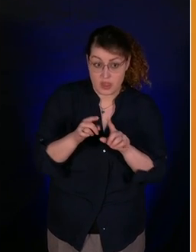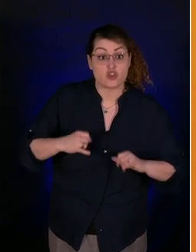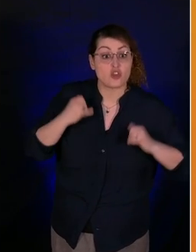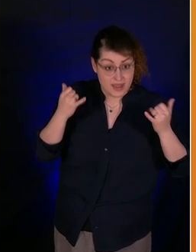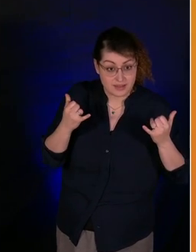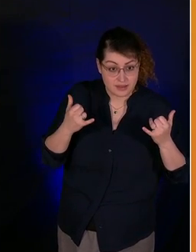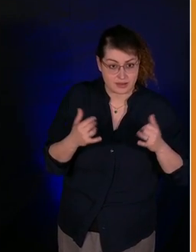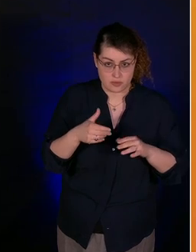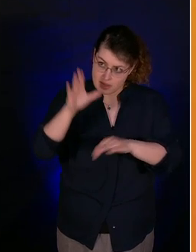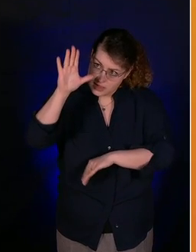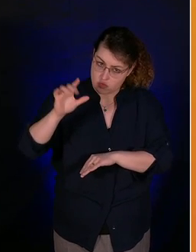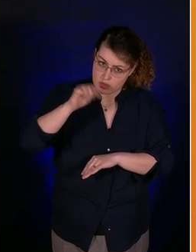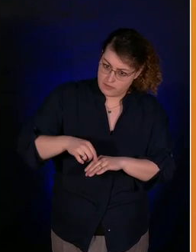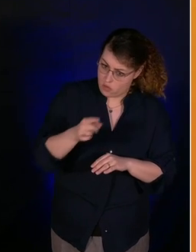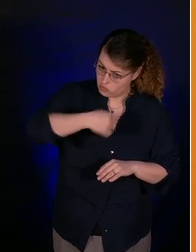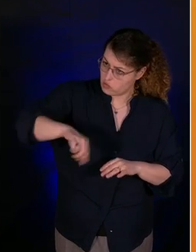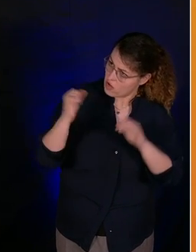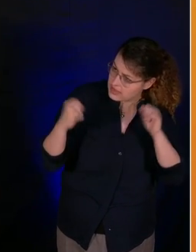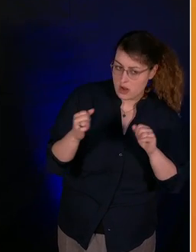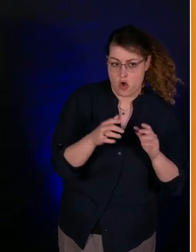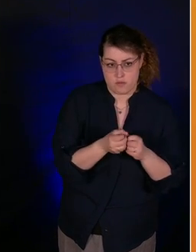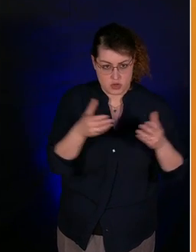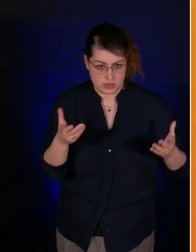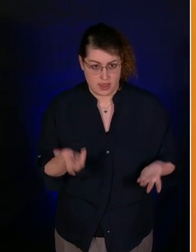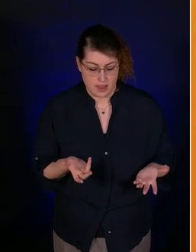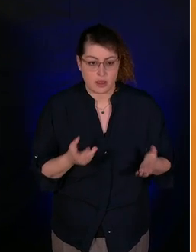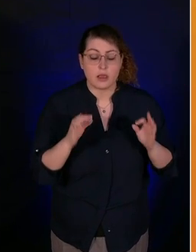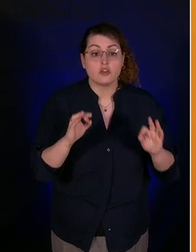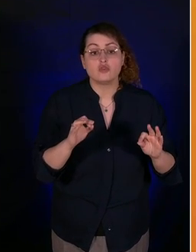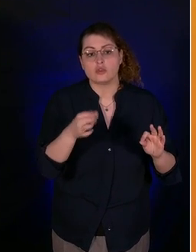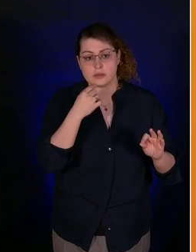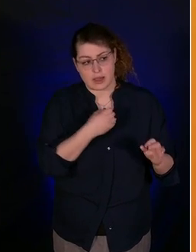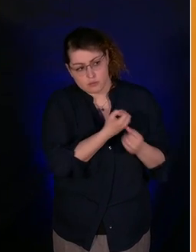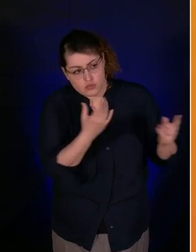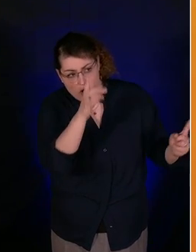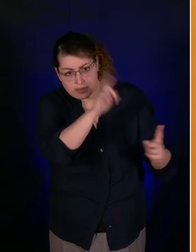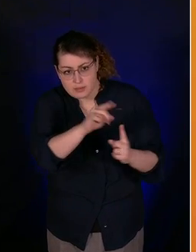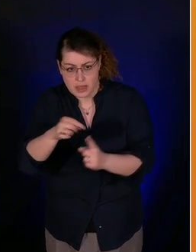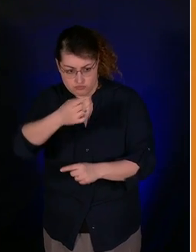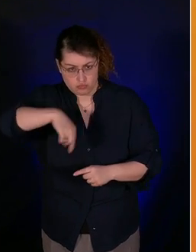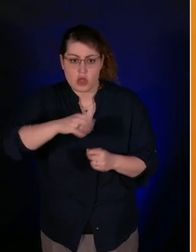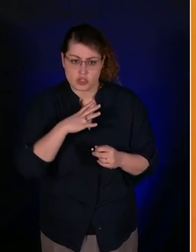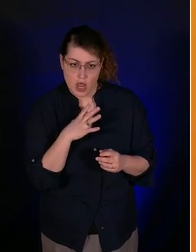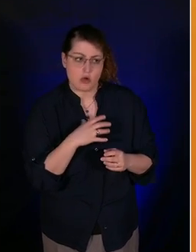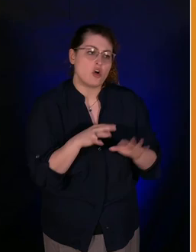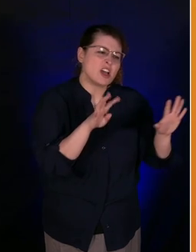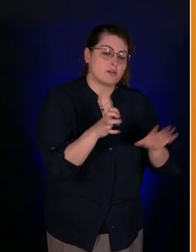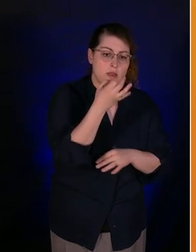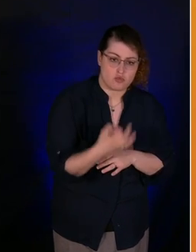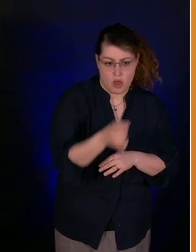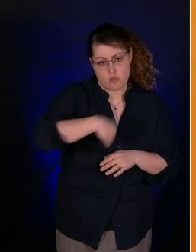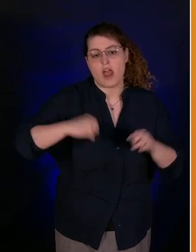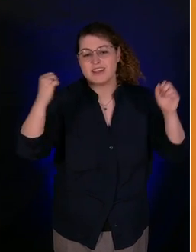candidature la plus à même de rassembler. Quelles que soient les différences d'appréciation sur certains sujets, nous sommes toutes et tous d'accord sur 90% des